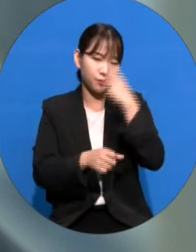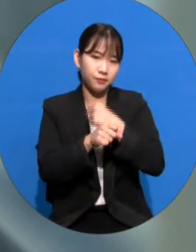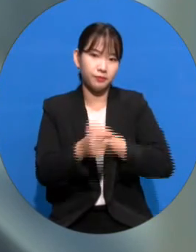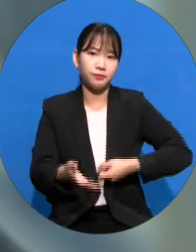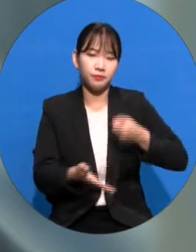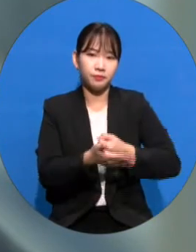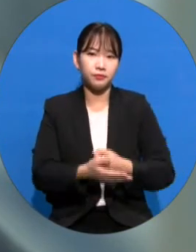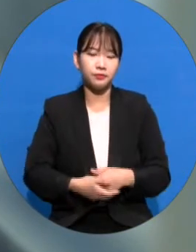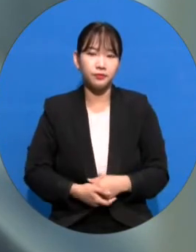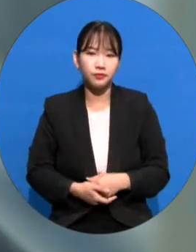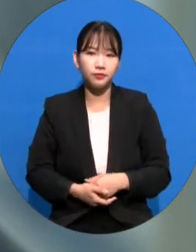했습니다 에피소드 주는 것입니다